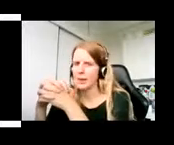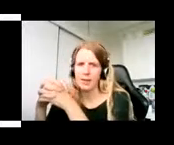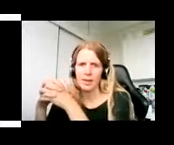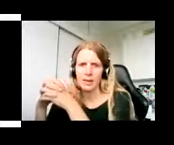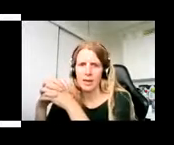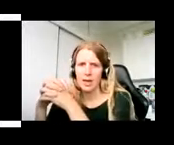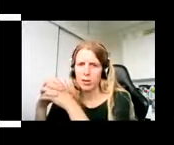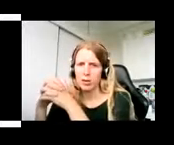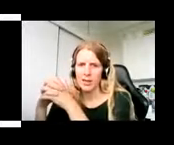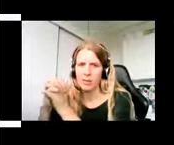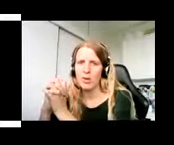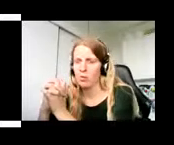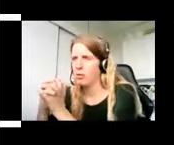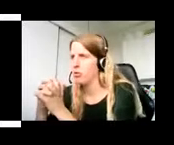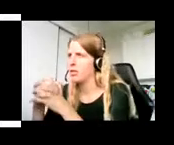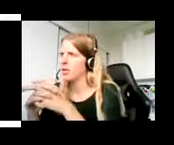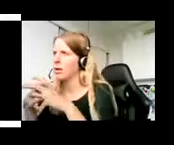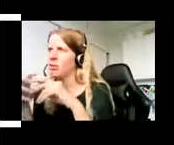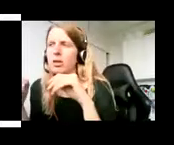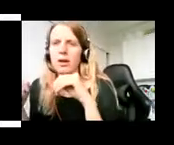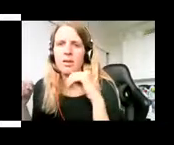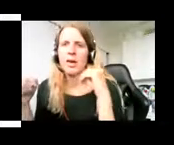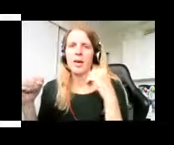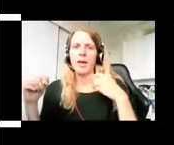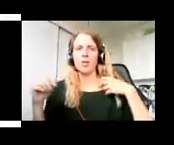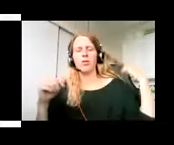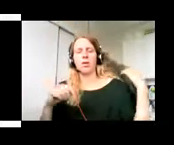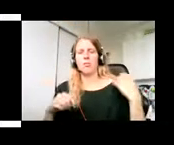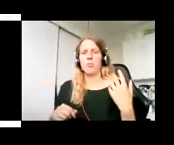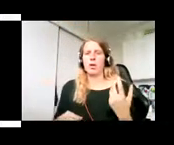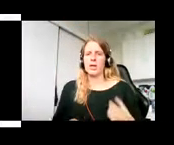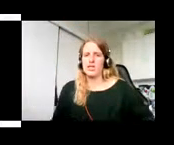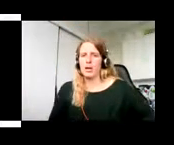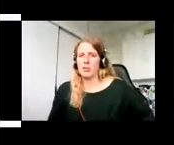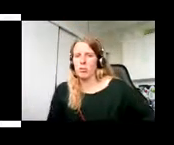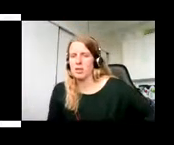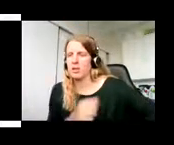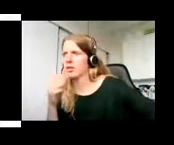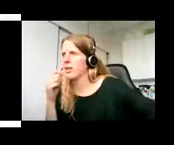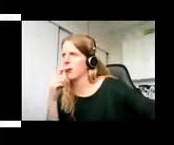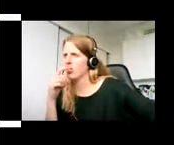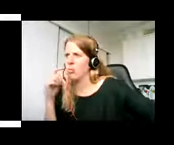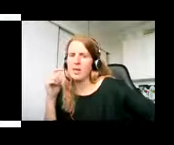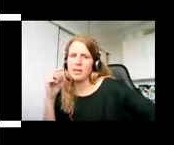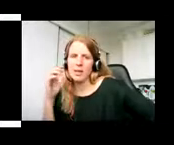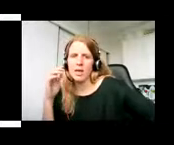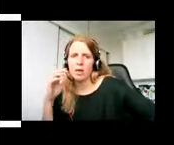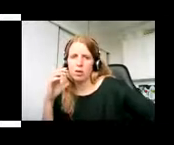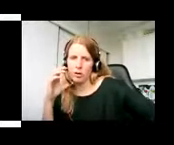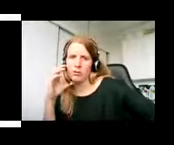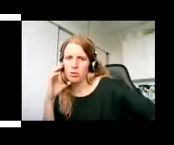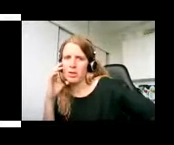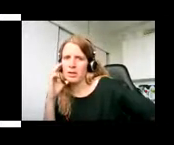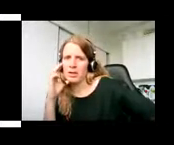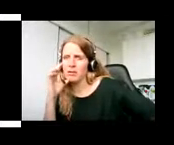die maatregelen. En ook te kijken wie gaat wat voorzien. Stel je voor dat het gaat over een locatie waar mondmaskers zeker en vast verplicht zijn.